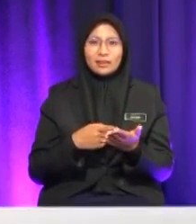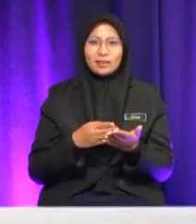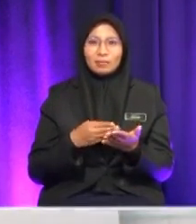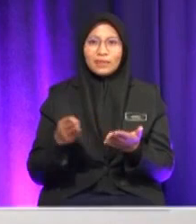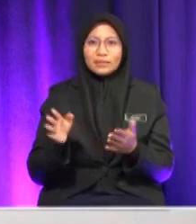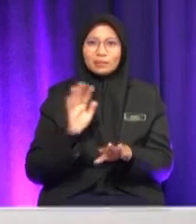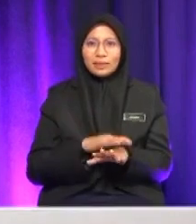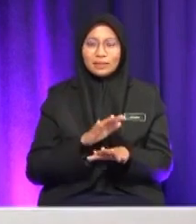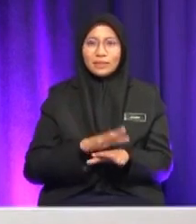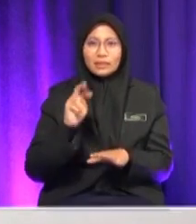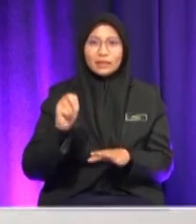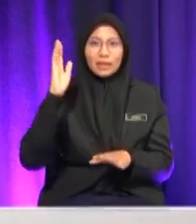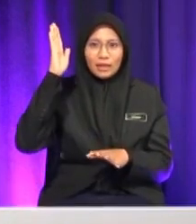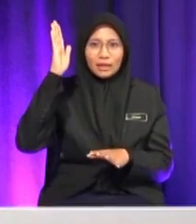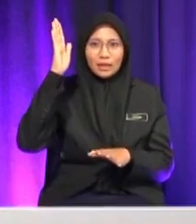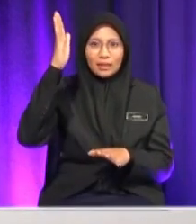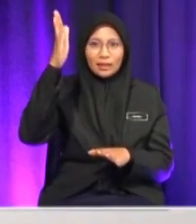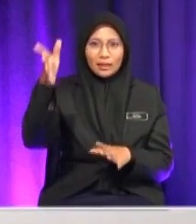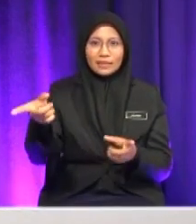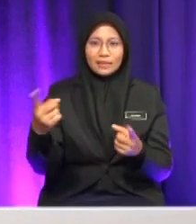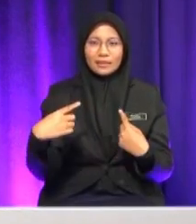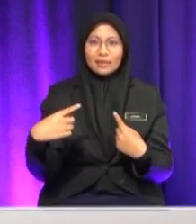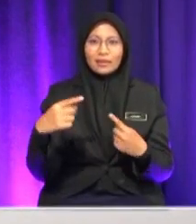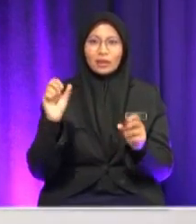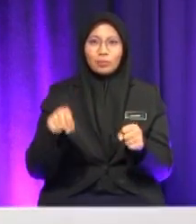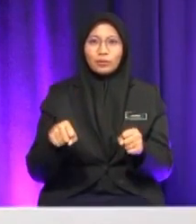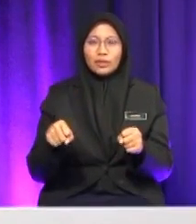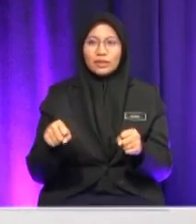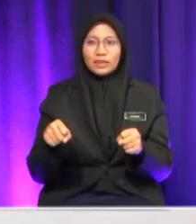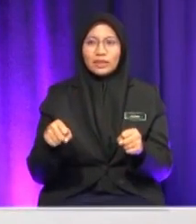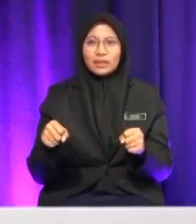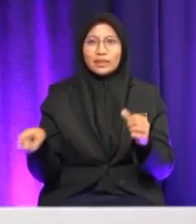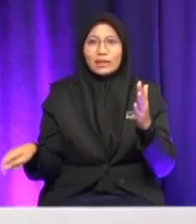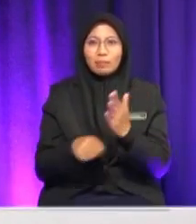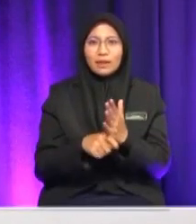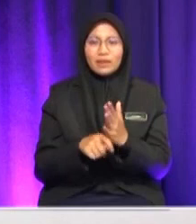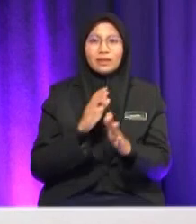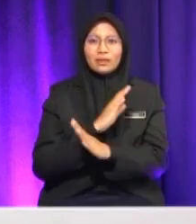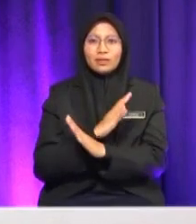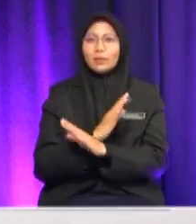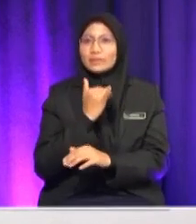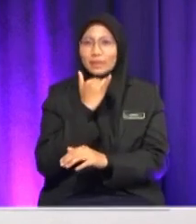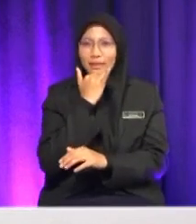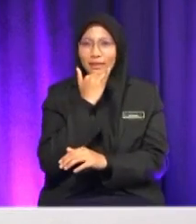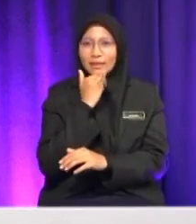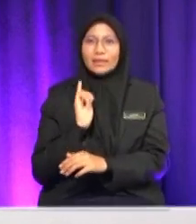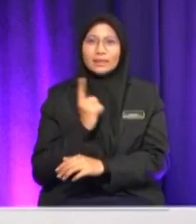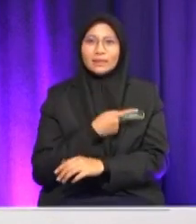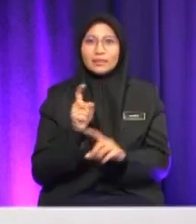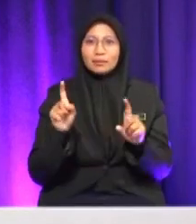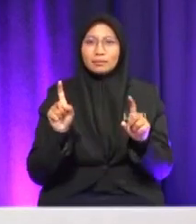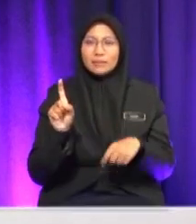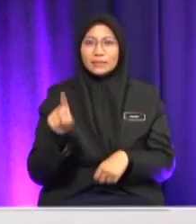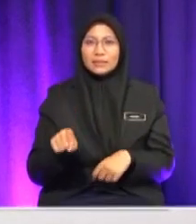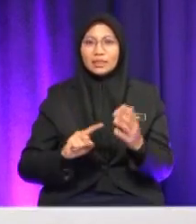boleh mengatasi masalah tersebut. Tetapi tidak. Masalah perbelanjaan ini bermula dari remaja. So kita kena